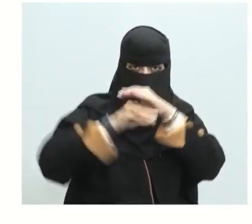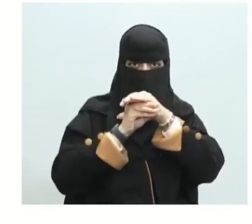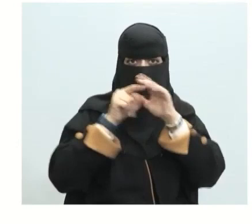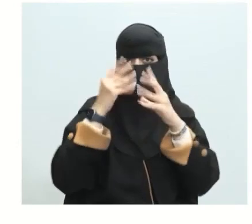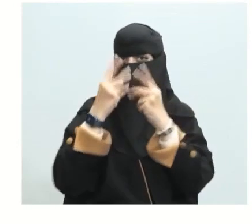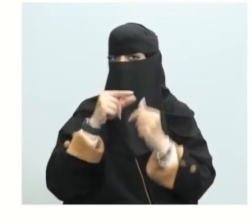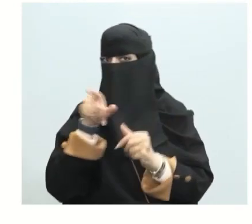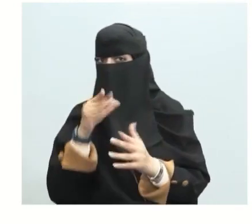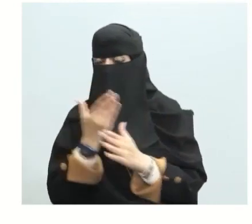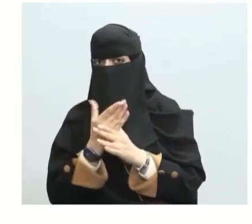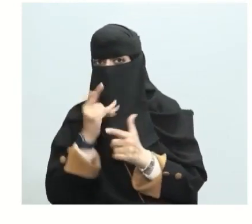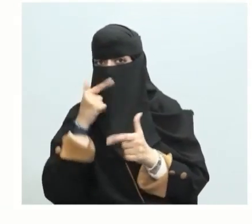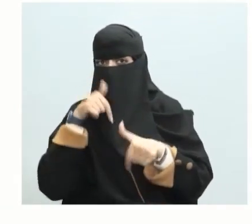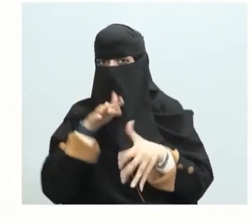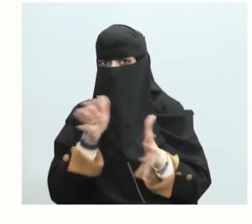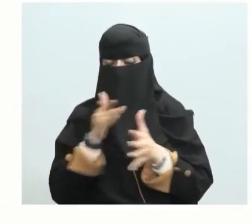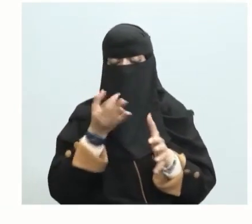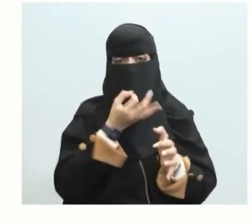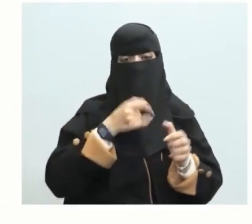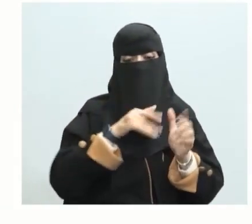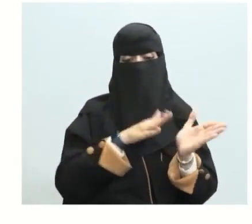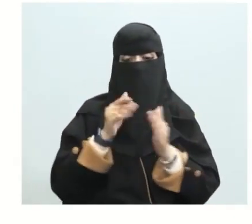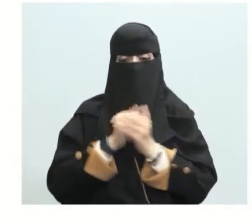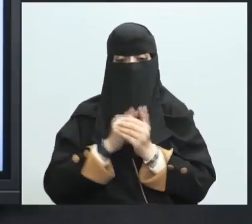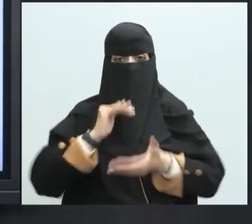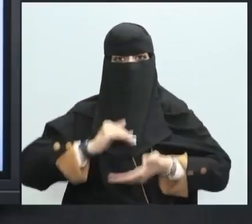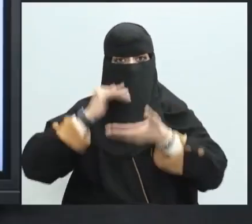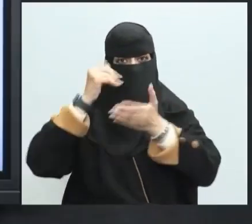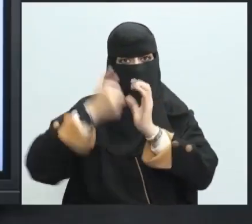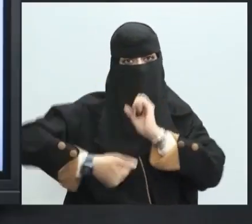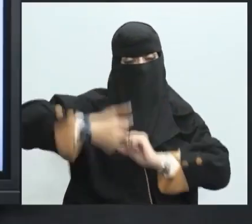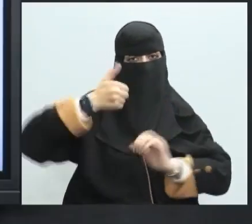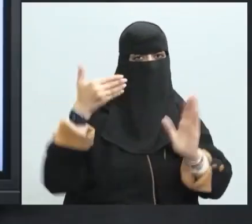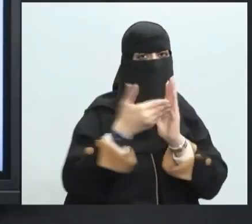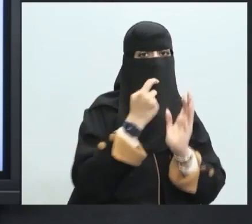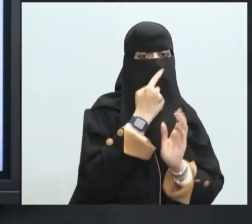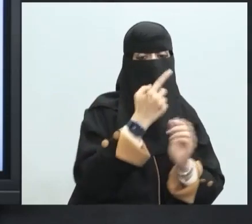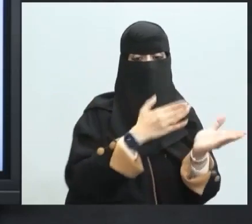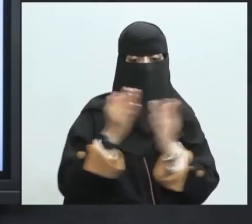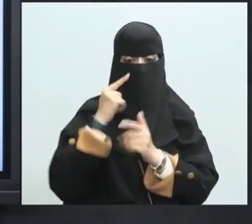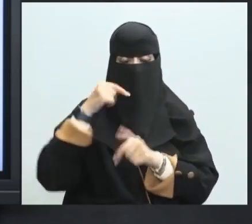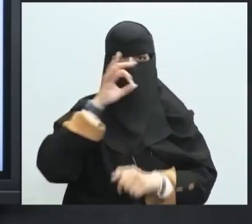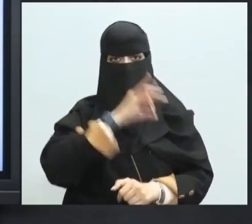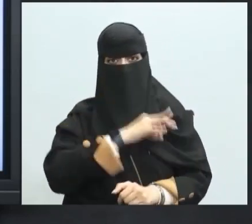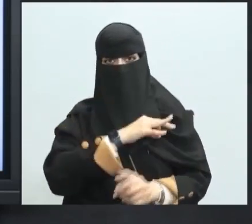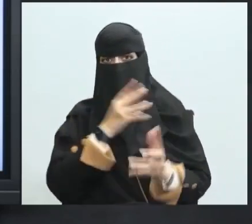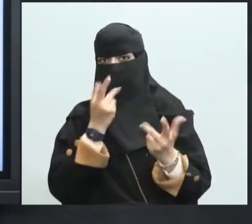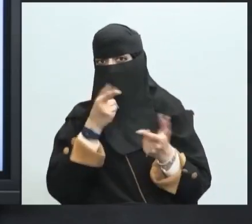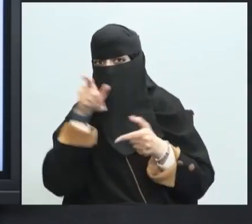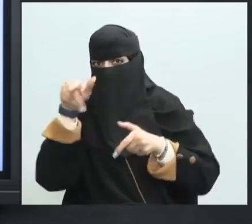المناسبه تذكر المناسبه لهذا الموضوع تق تكريم مثلا المتفوقين نهايه العام الفوائد